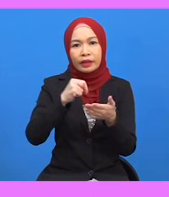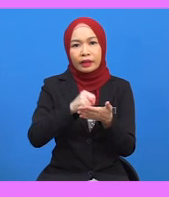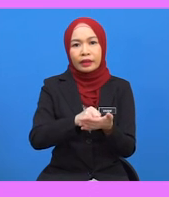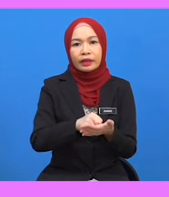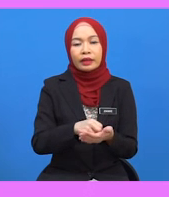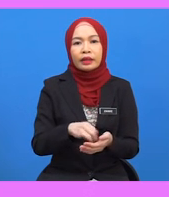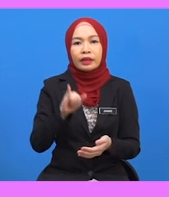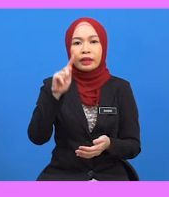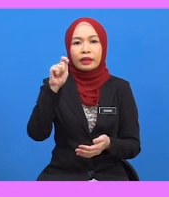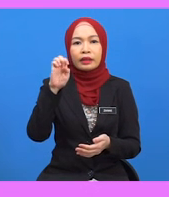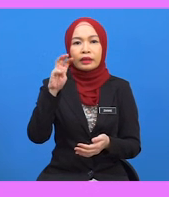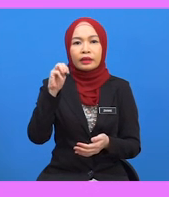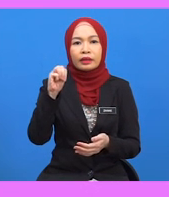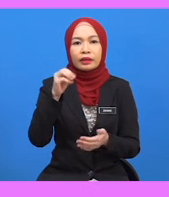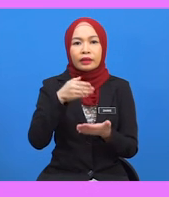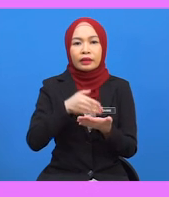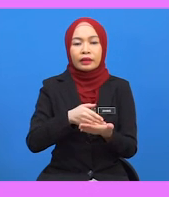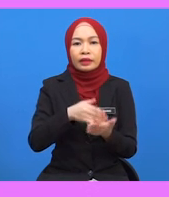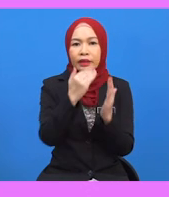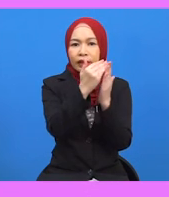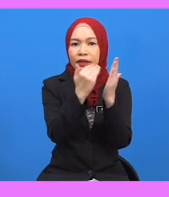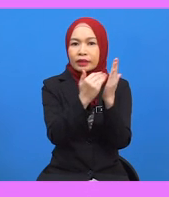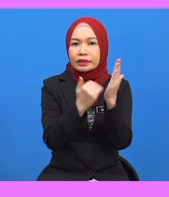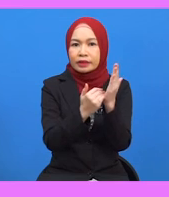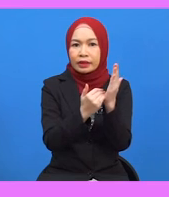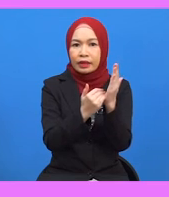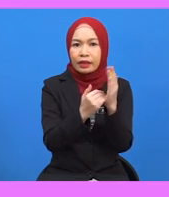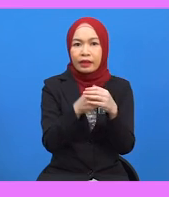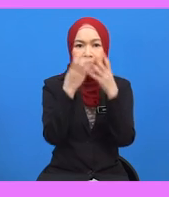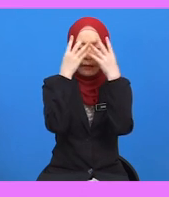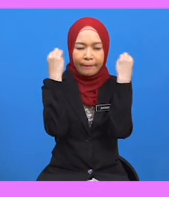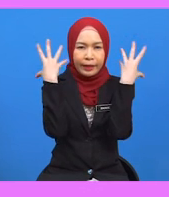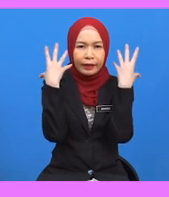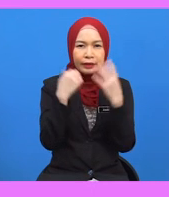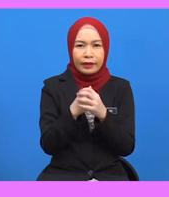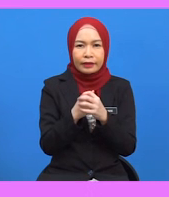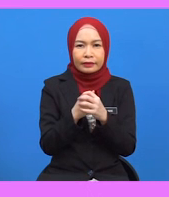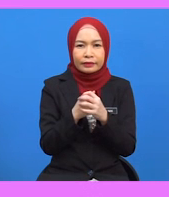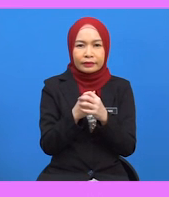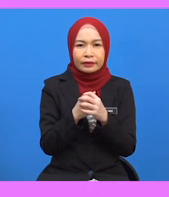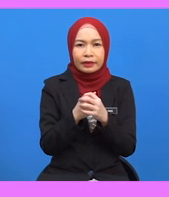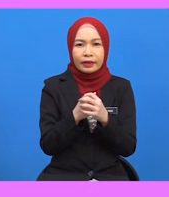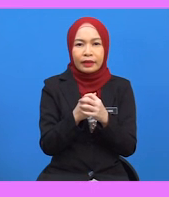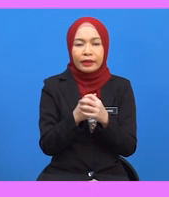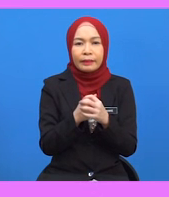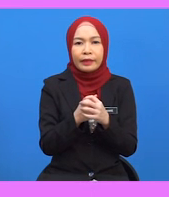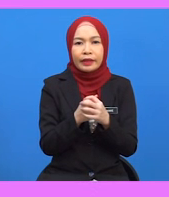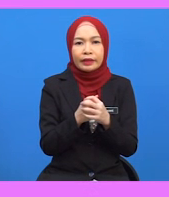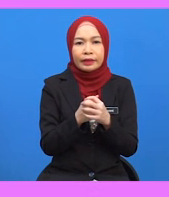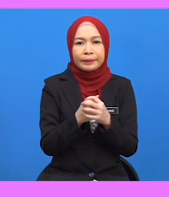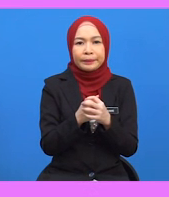tengah senarai, abaikan item di tengah senarai dan item-item